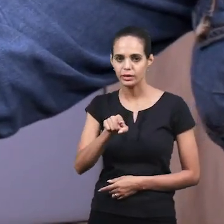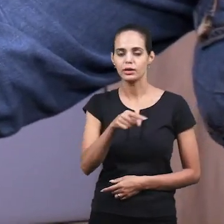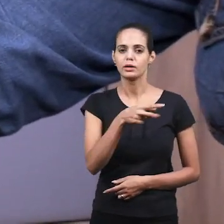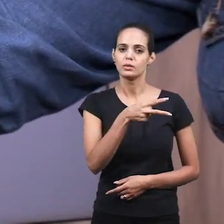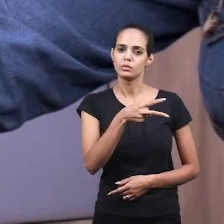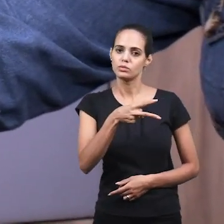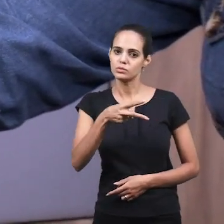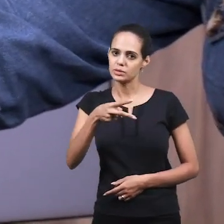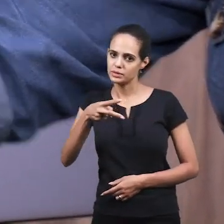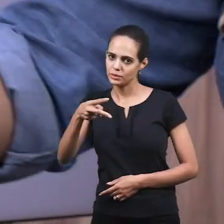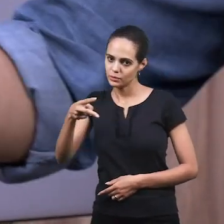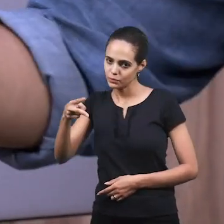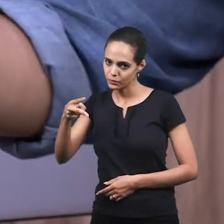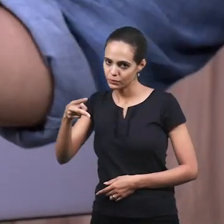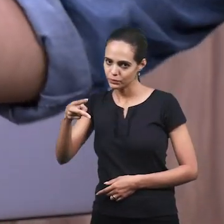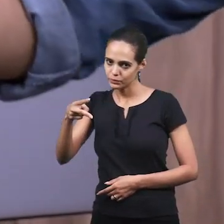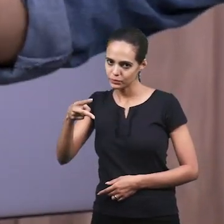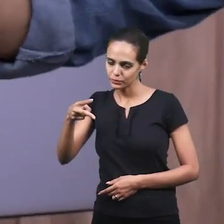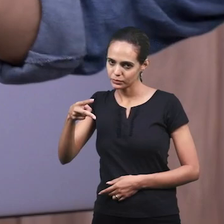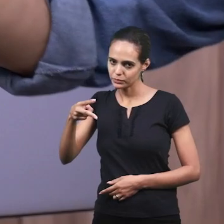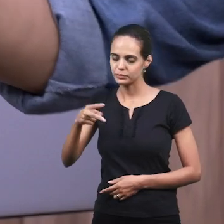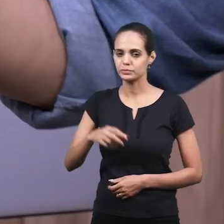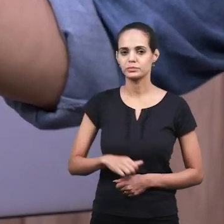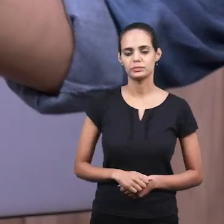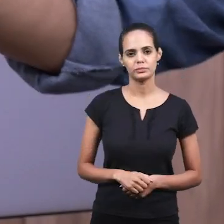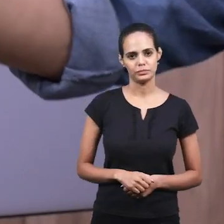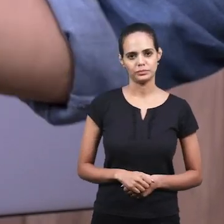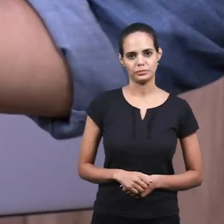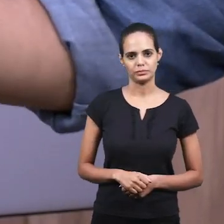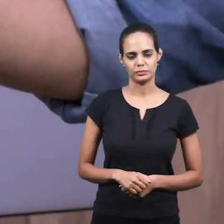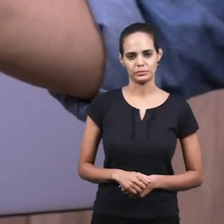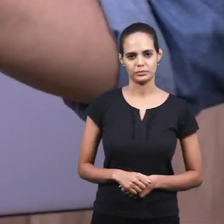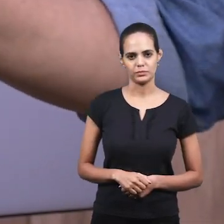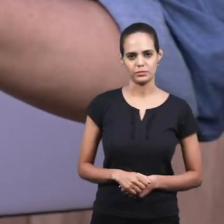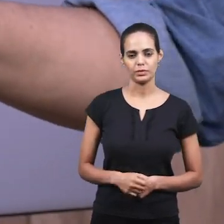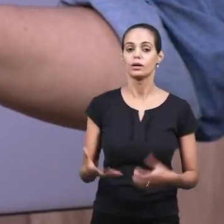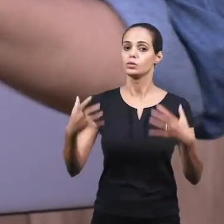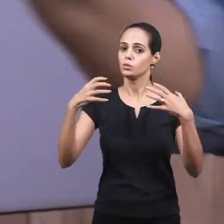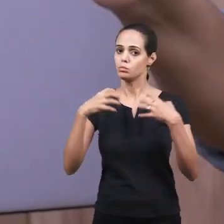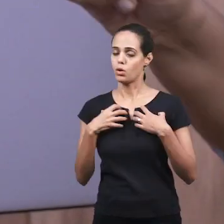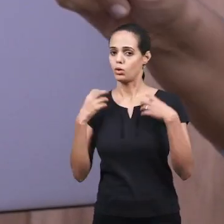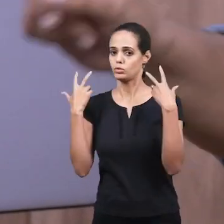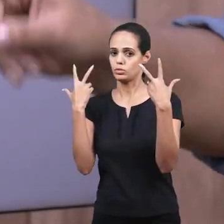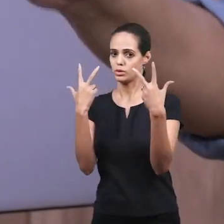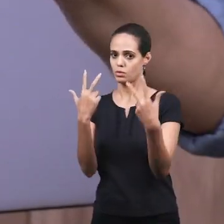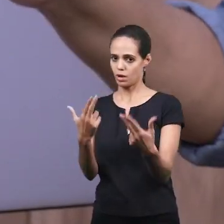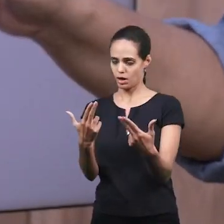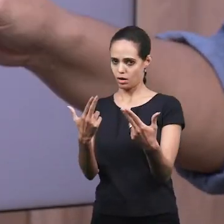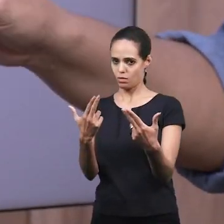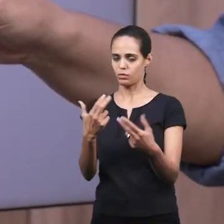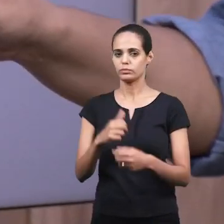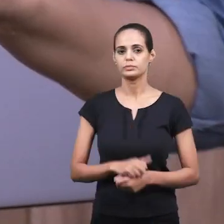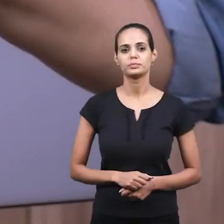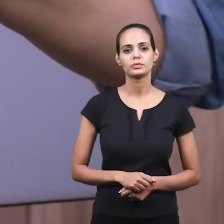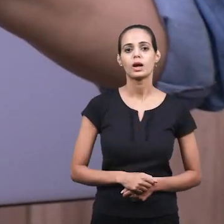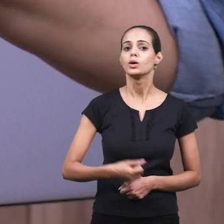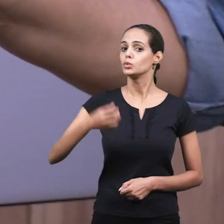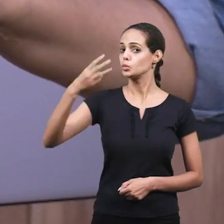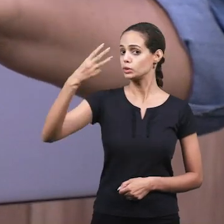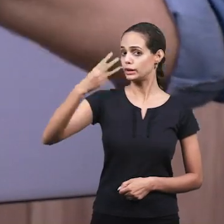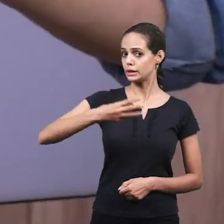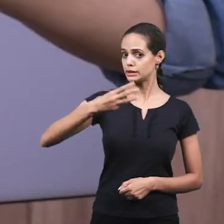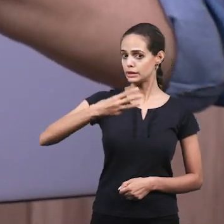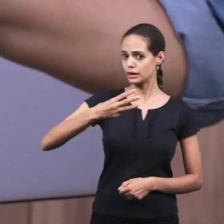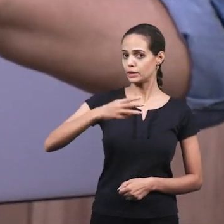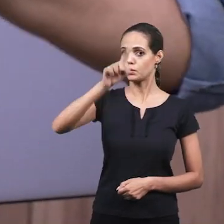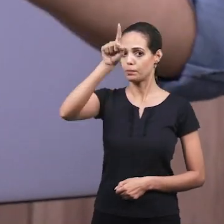deuxième, silence, l'autre compas de la même manière, et dans le troisième